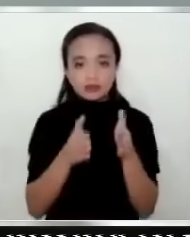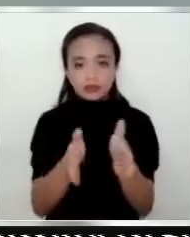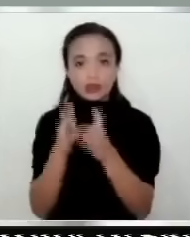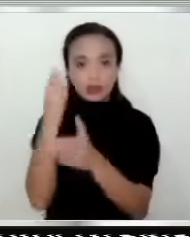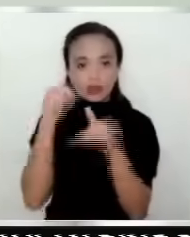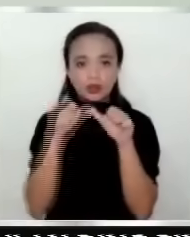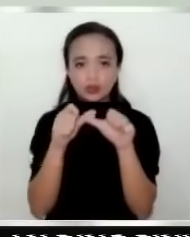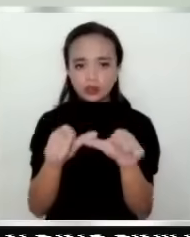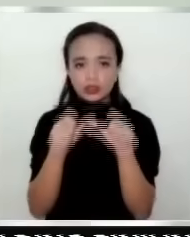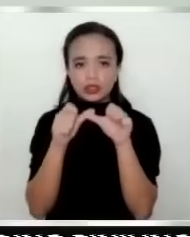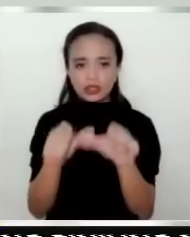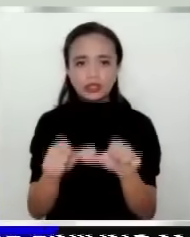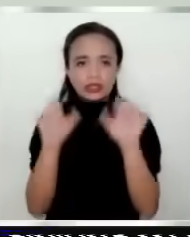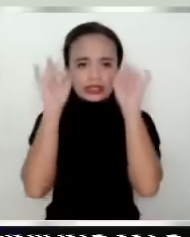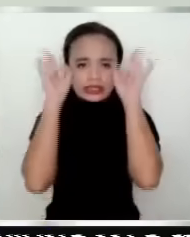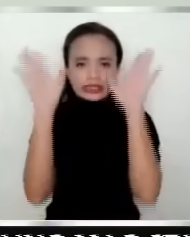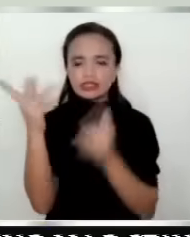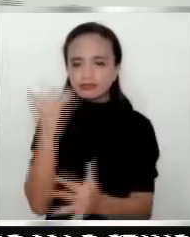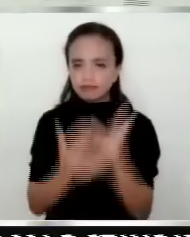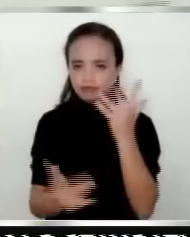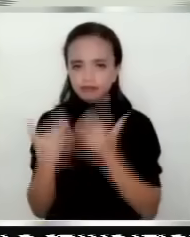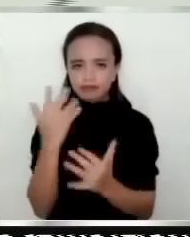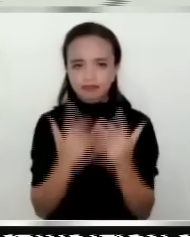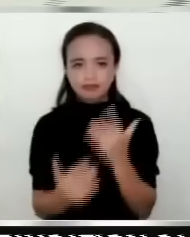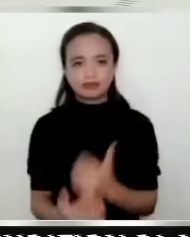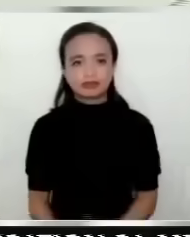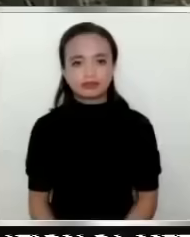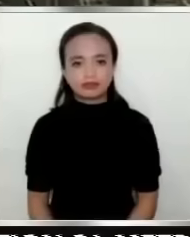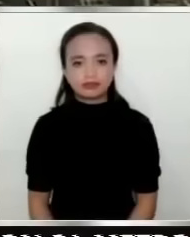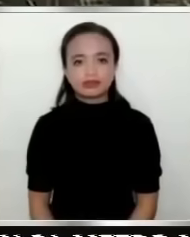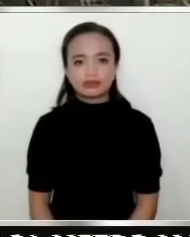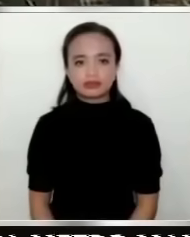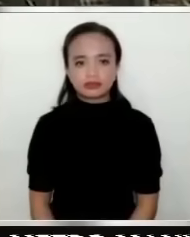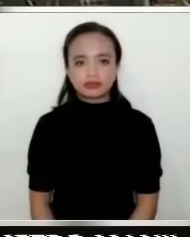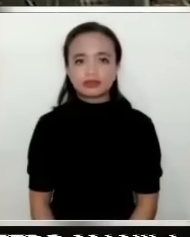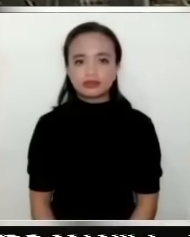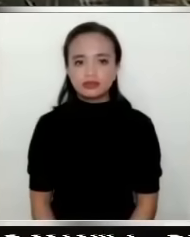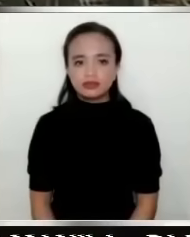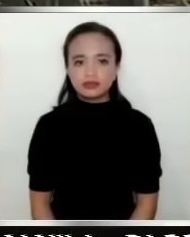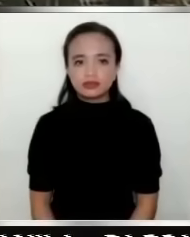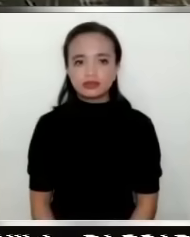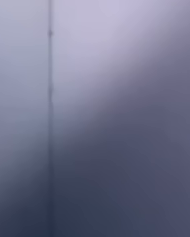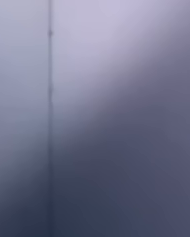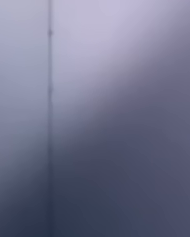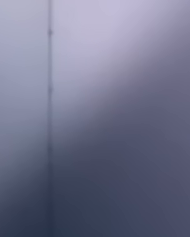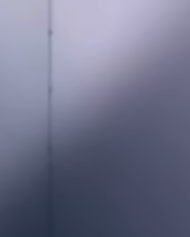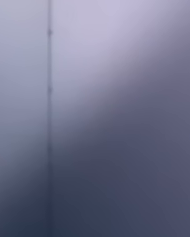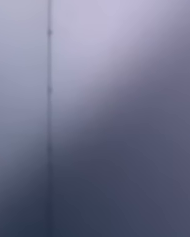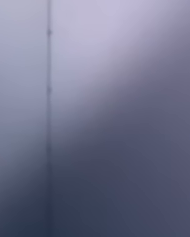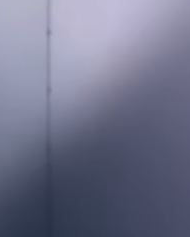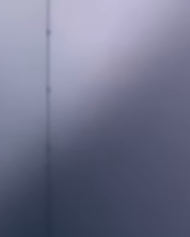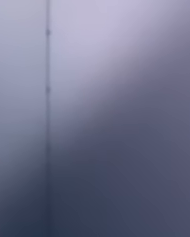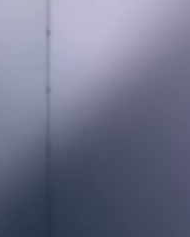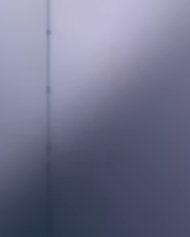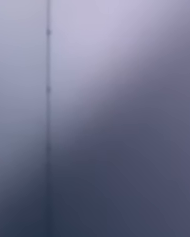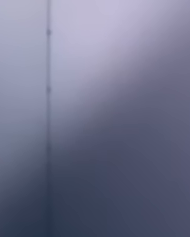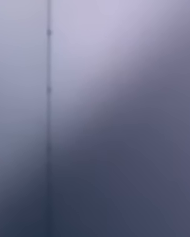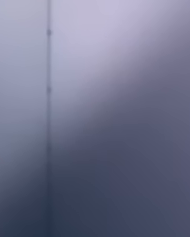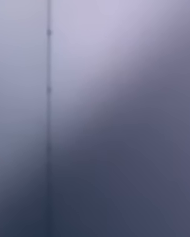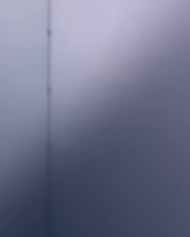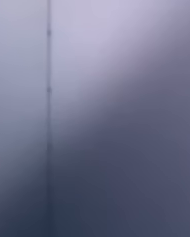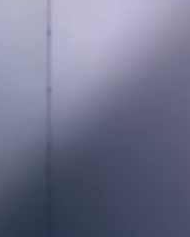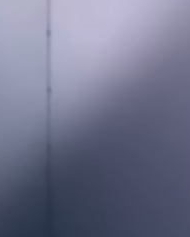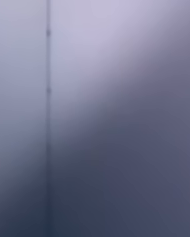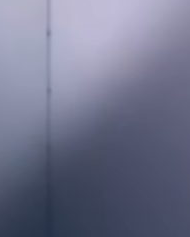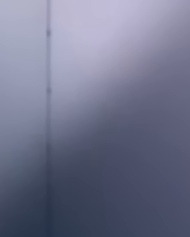ng sunog. Para sa GMA Integrated News, Maki Pulido nakatutok 24 oras. Mga kapuso, kasama niyo